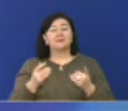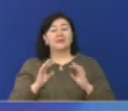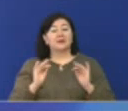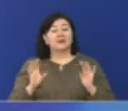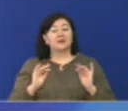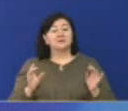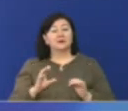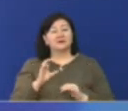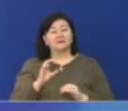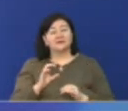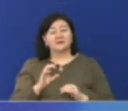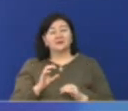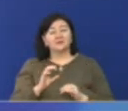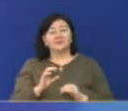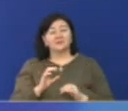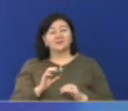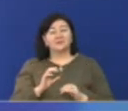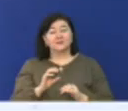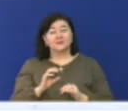Самат Цикенов.